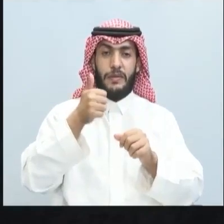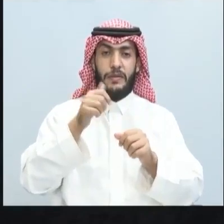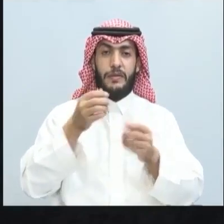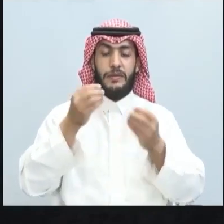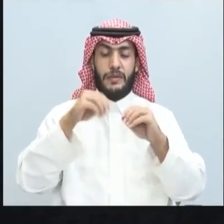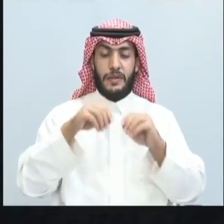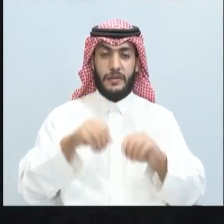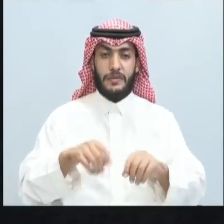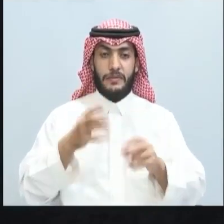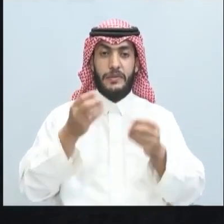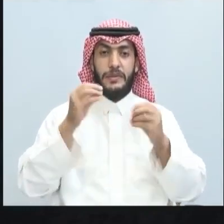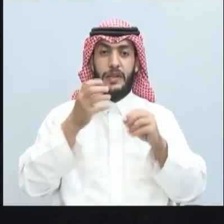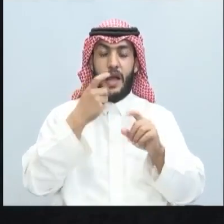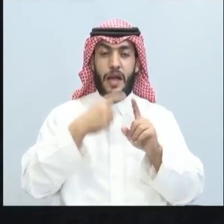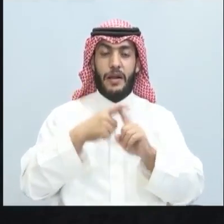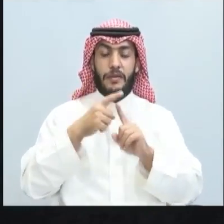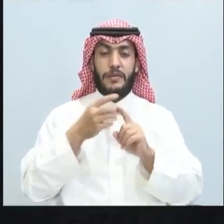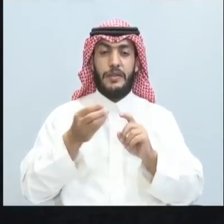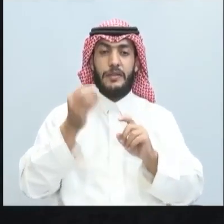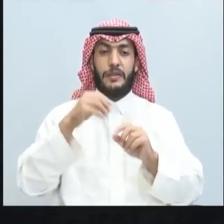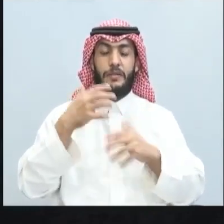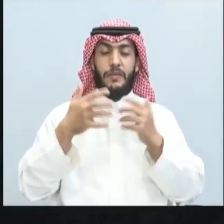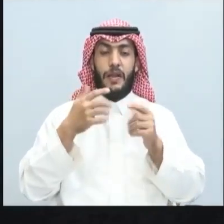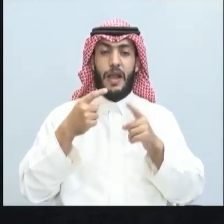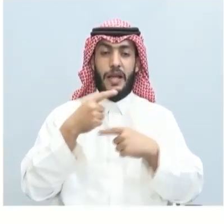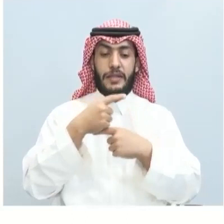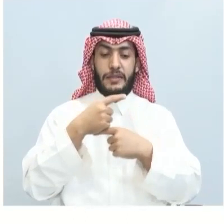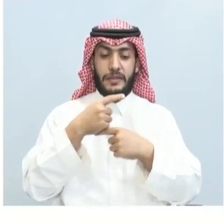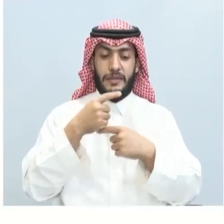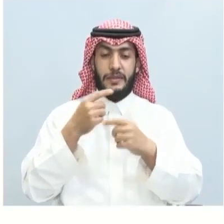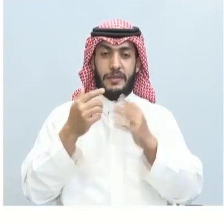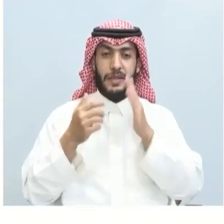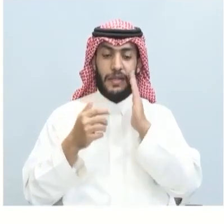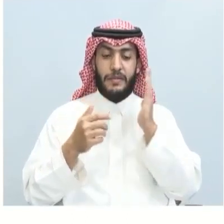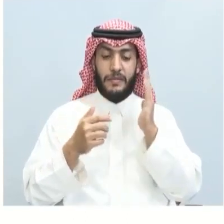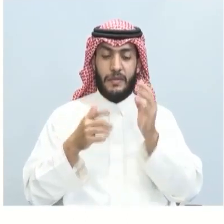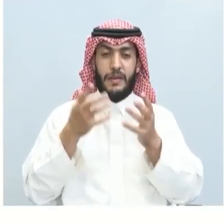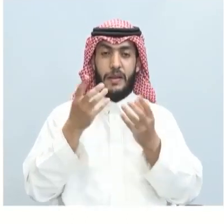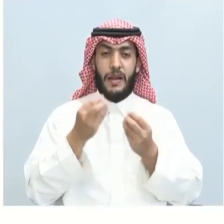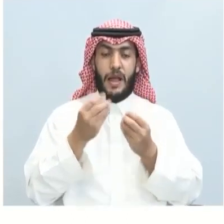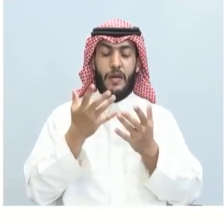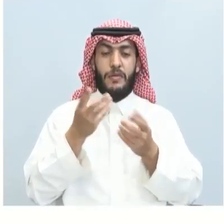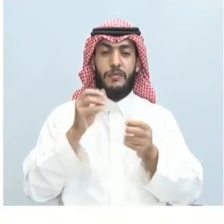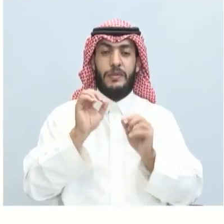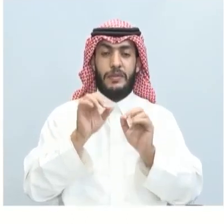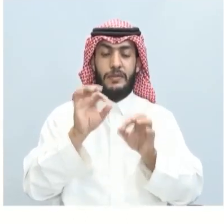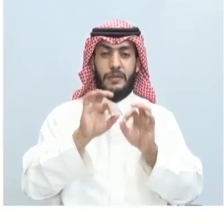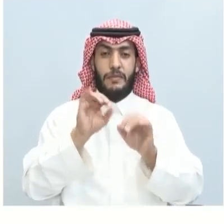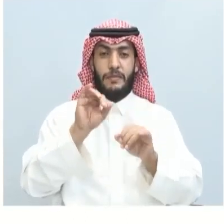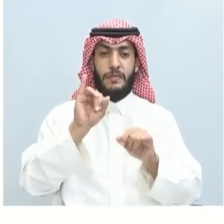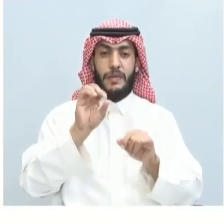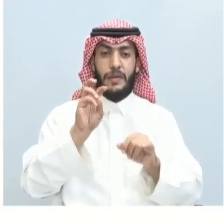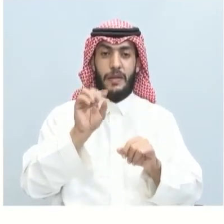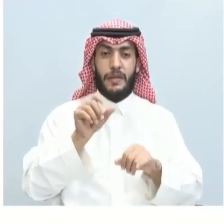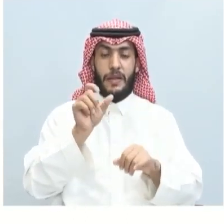فائضه زياده درجه الحراره يرجع التفاعل العكسي ويعطيني تقليل او يقلل من تركيز الميثان لانه